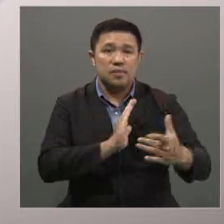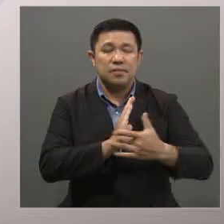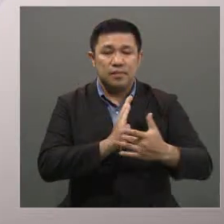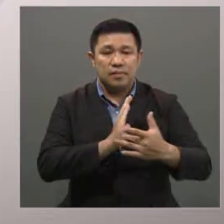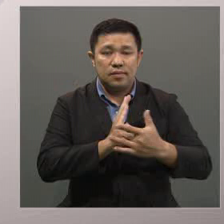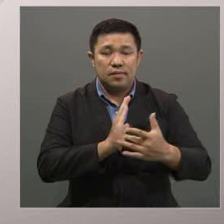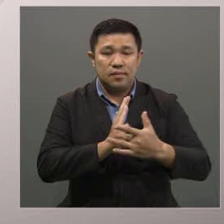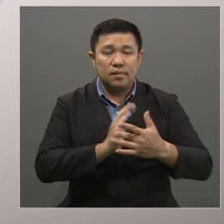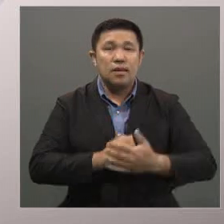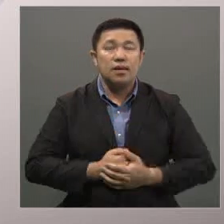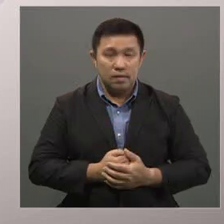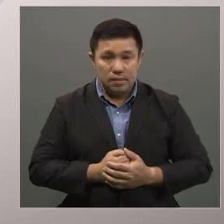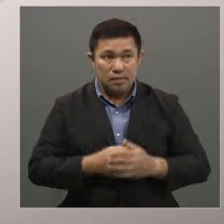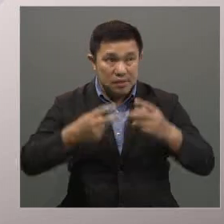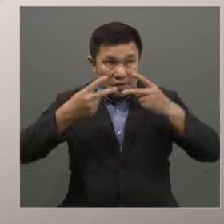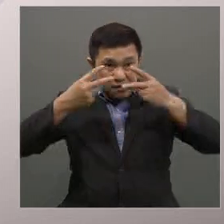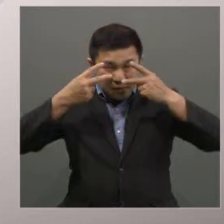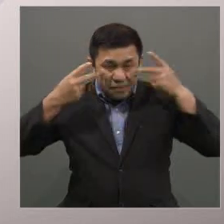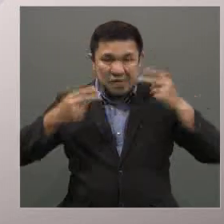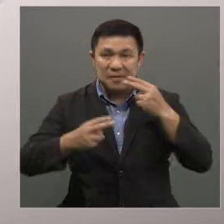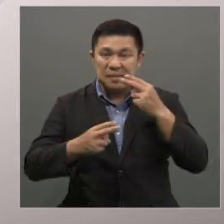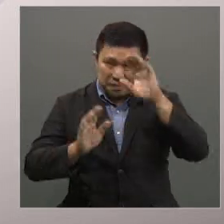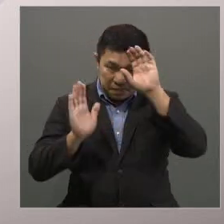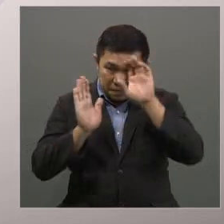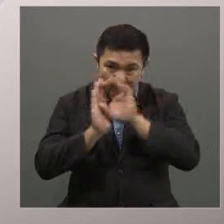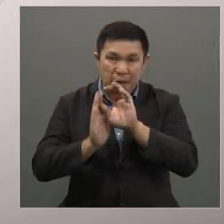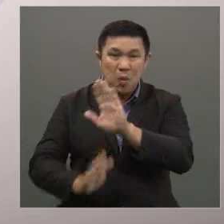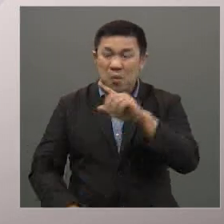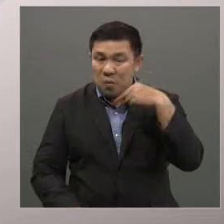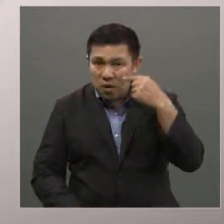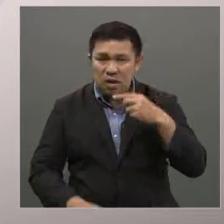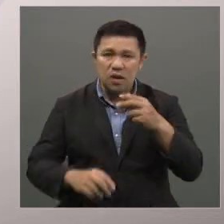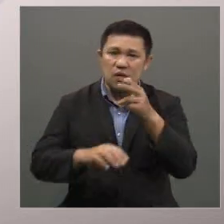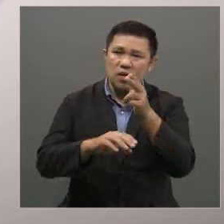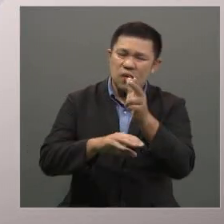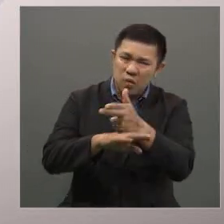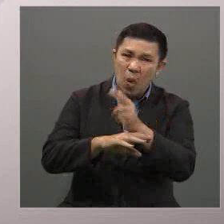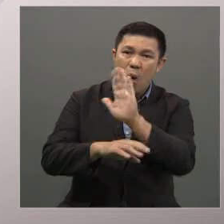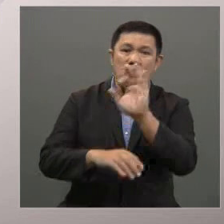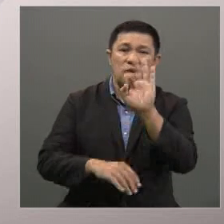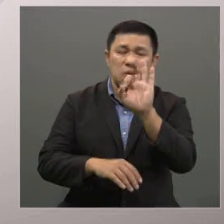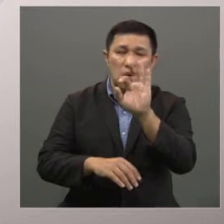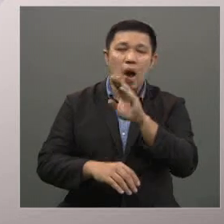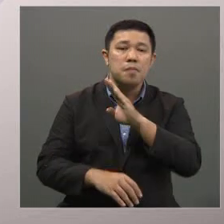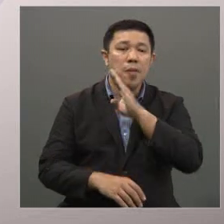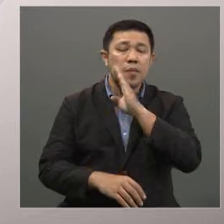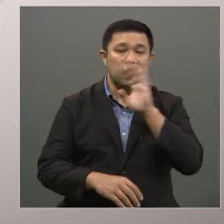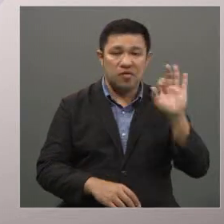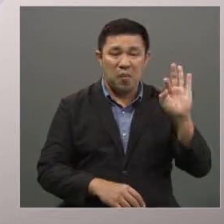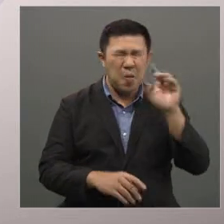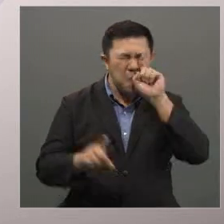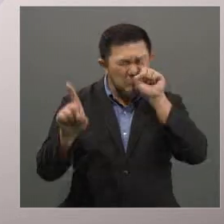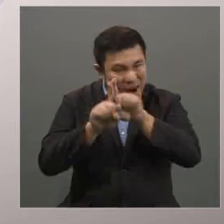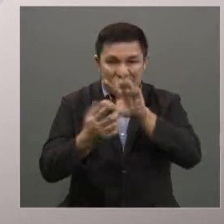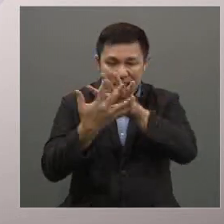างเทคโนโลยีเพราะว่ามิจฉาชีพเนี่ยเอารูปเธอเอาคลิปของเธอใน Facebookไปปลอมเพจคือปลอมเป็นเพจของเธอนี่